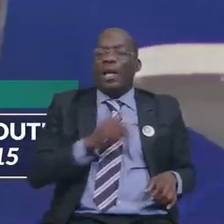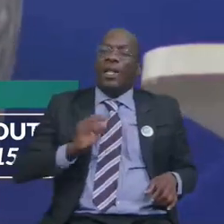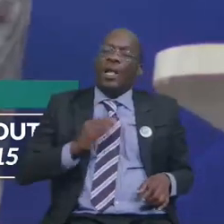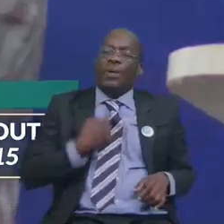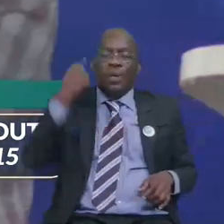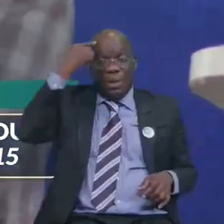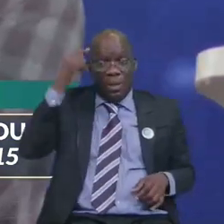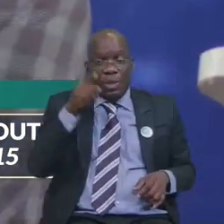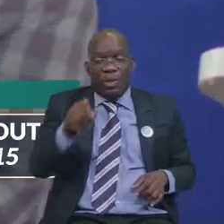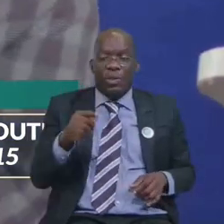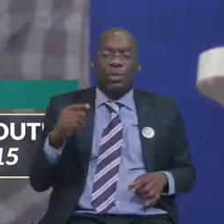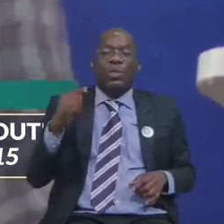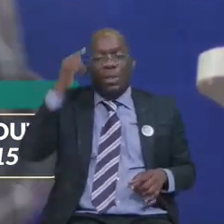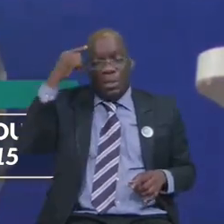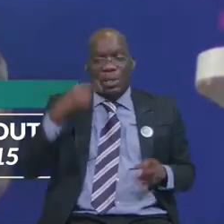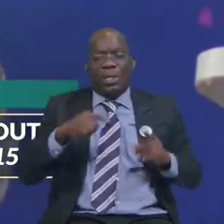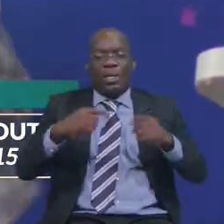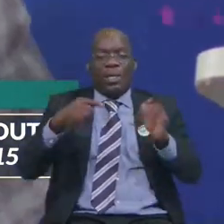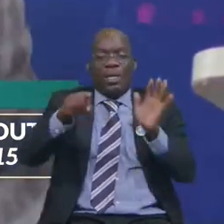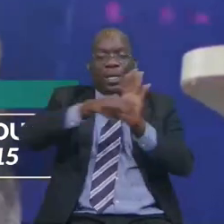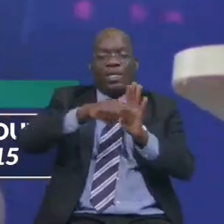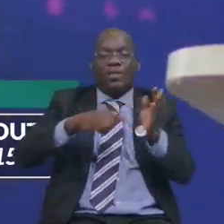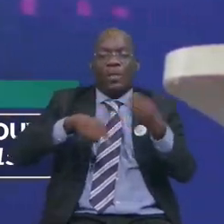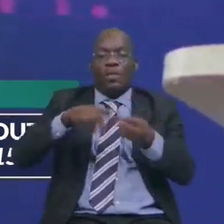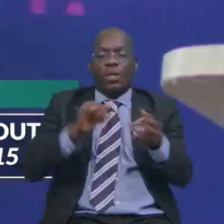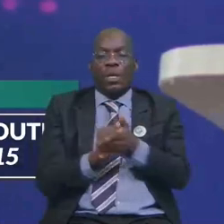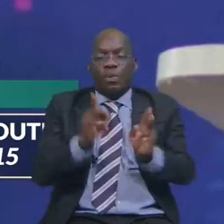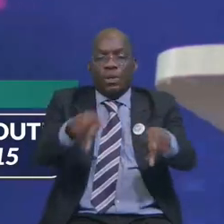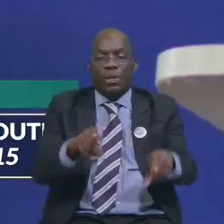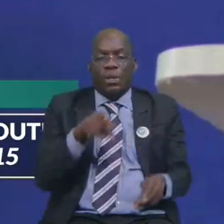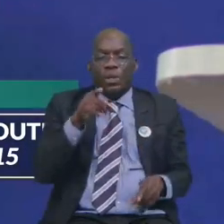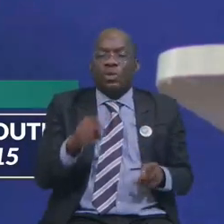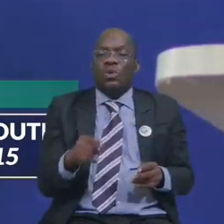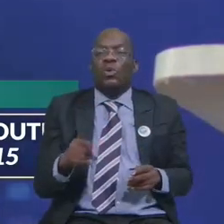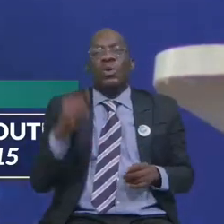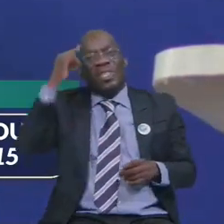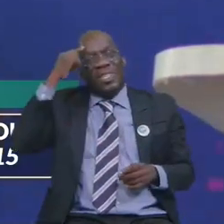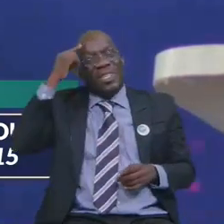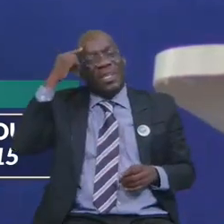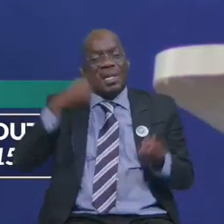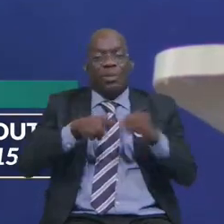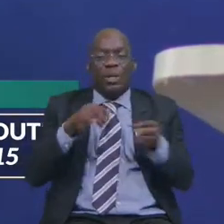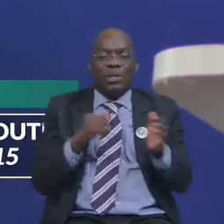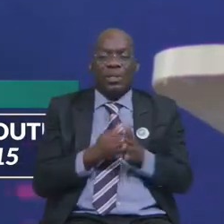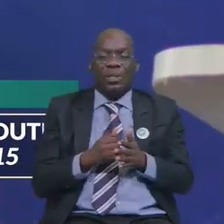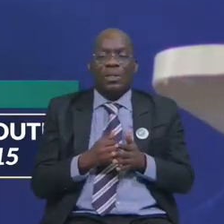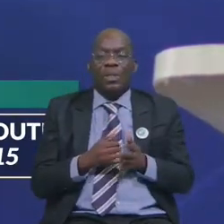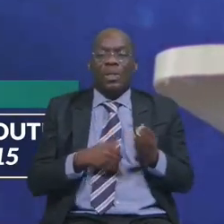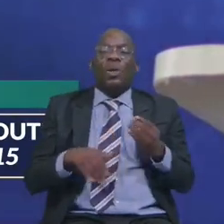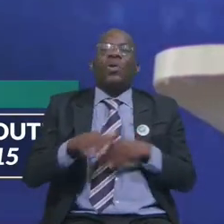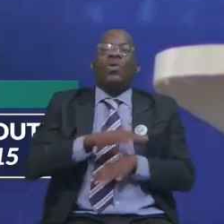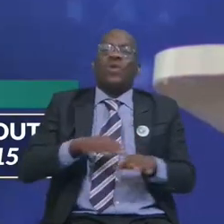vous pensez des choses négatives sur d'autres personnes et vous ruminez là vous en pensez à tout moment